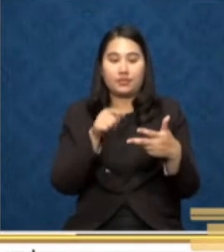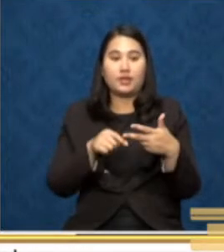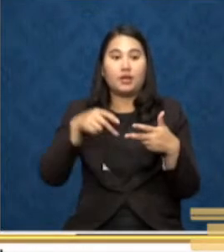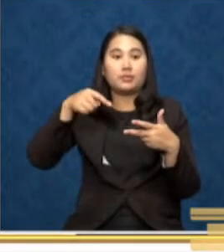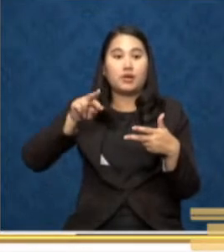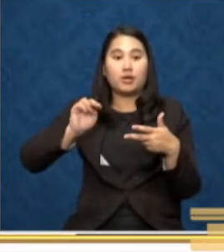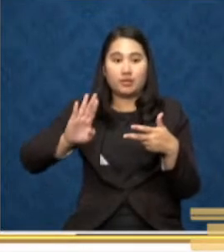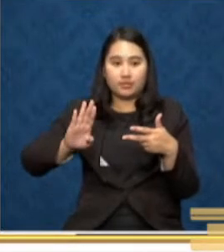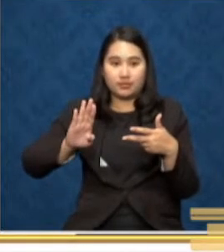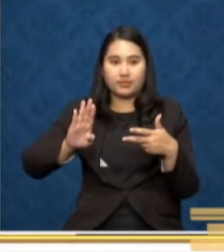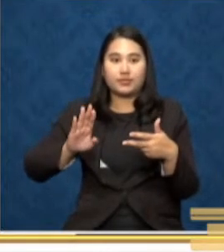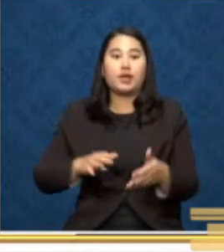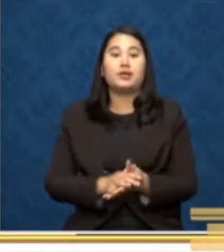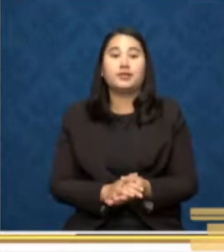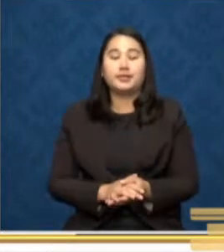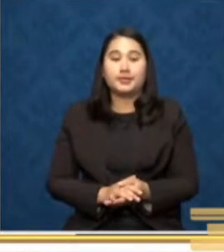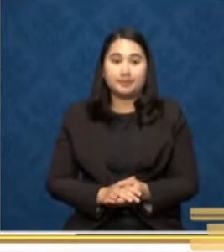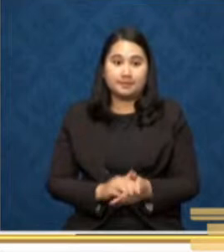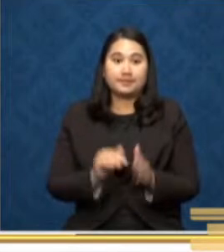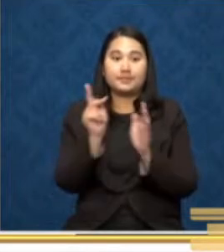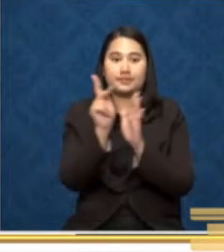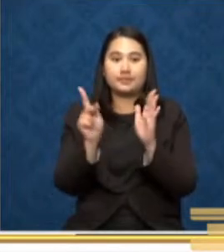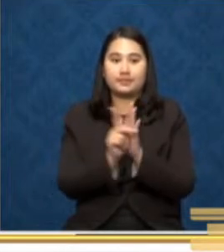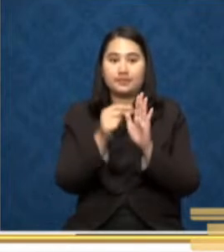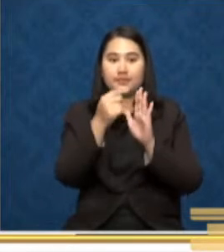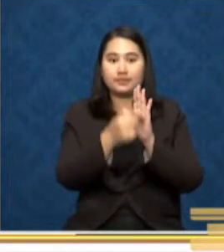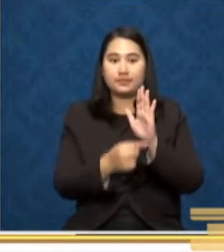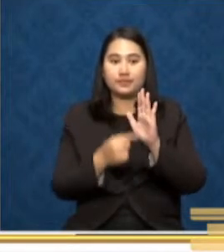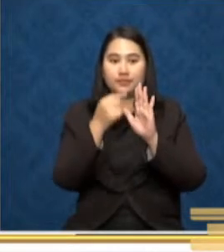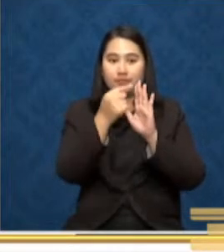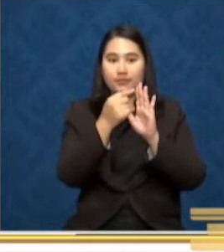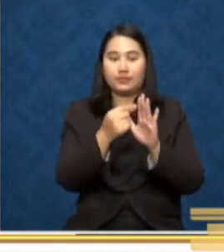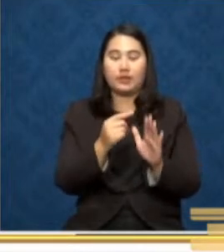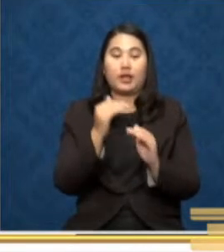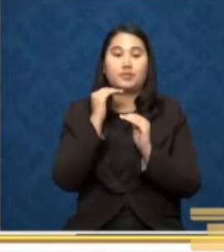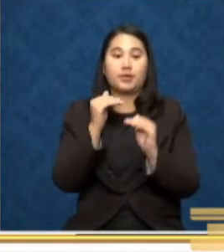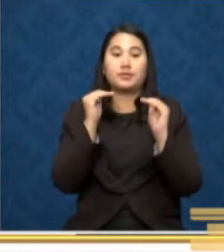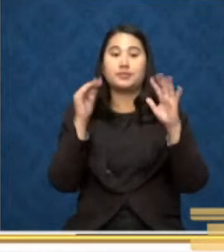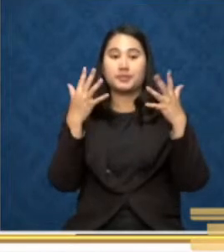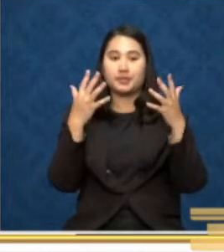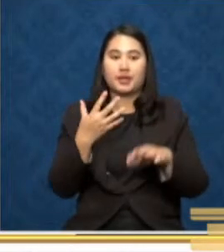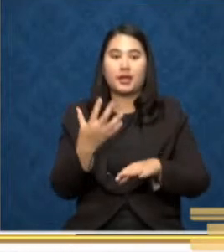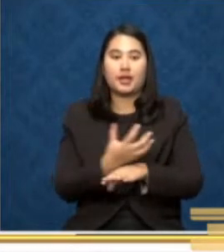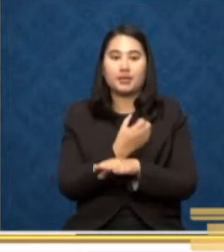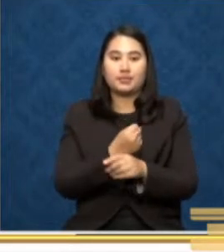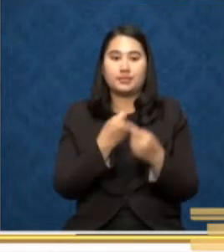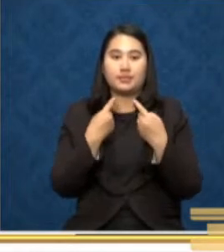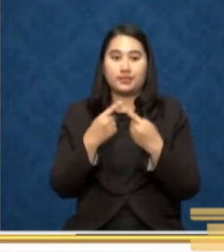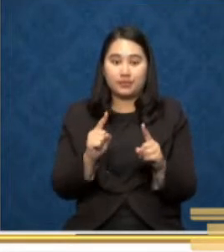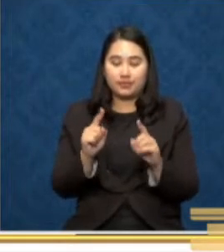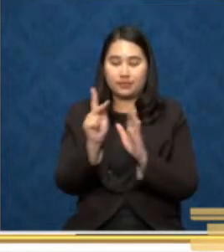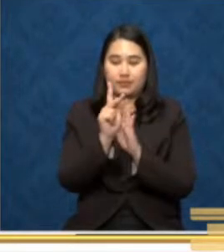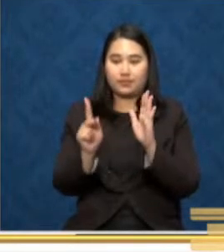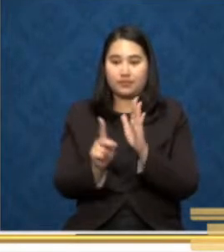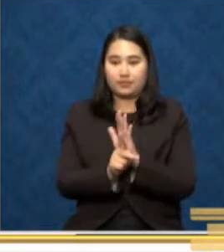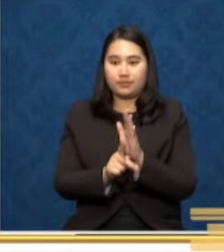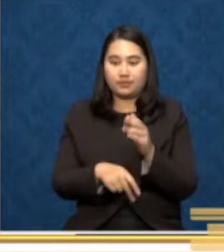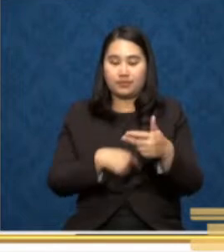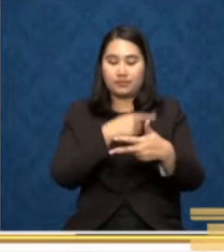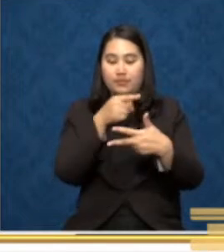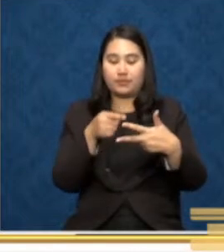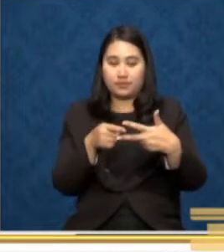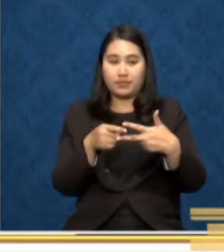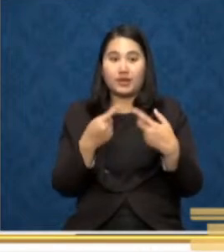ในราชอาณาจักรแม้ว่าในตัวกฎหมายนั้นมิได้กำหนดในเรื่องของอำนาจเหมือนกฎหมายพิเศษใน2ฉบับแรกค่ะ